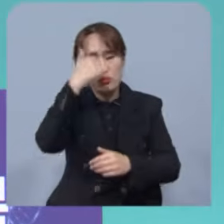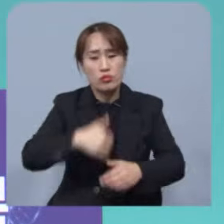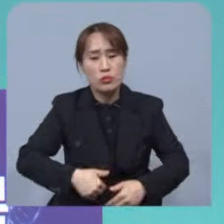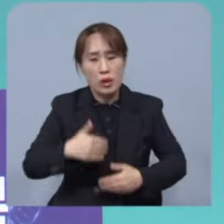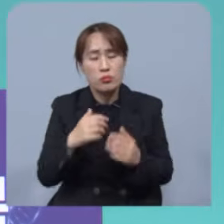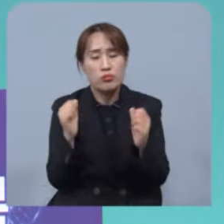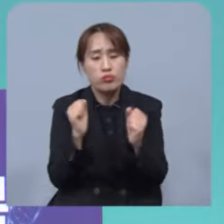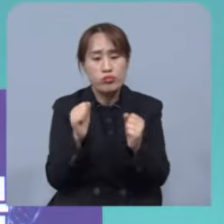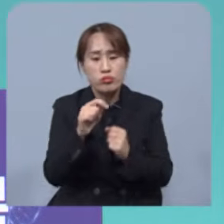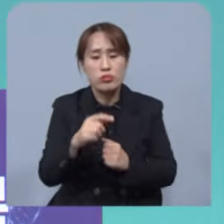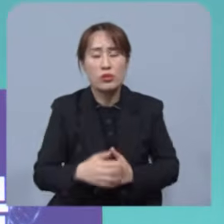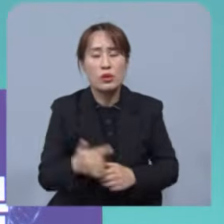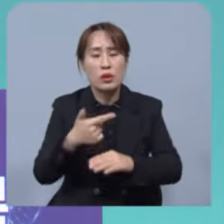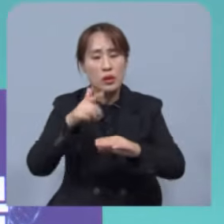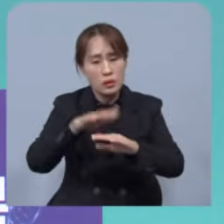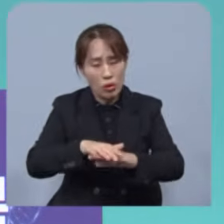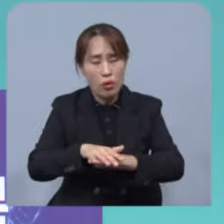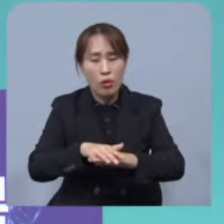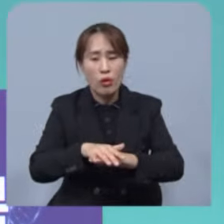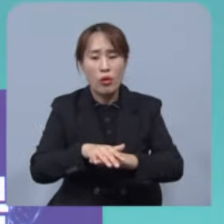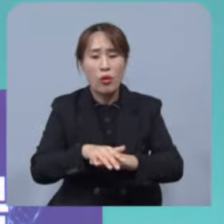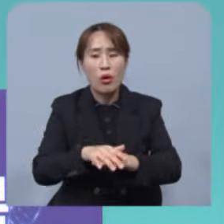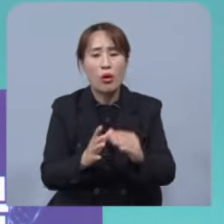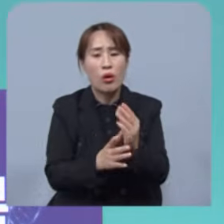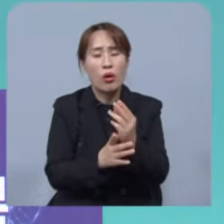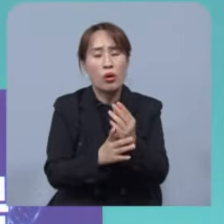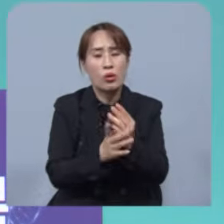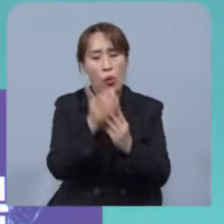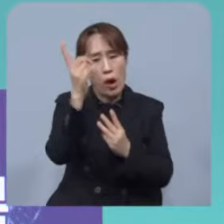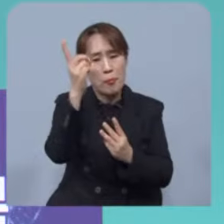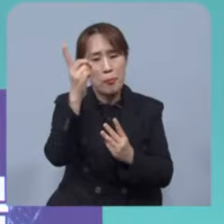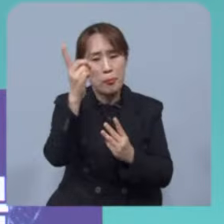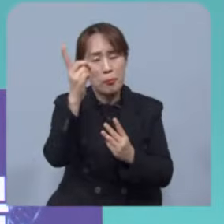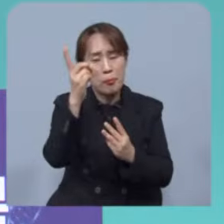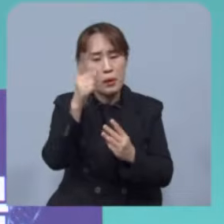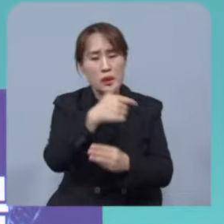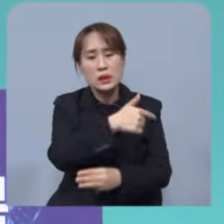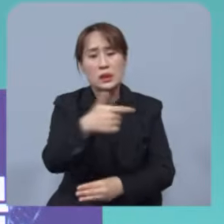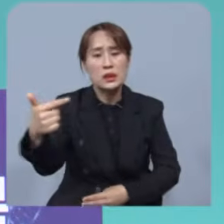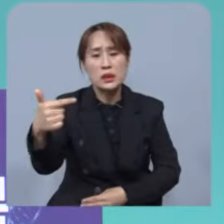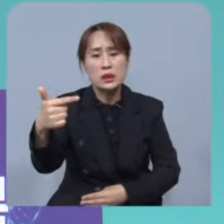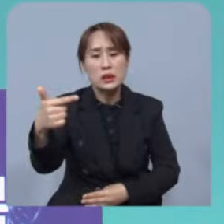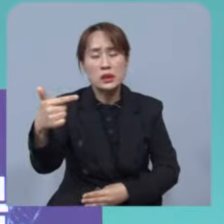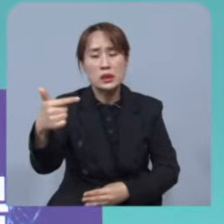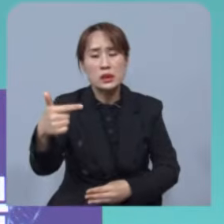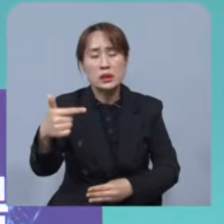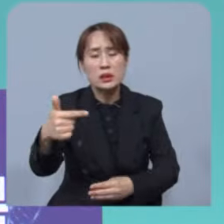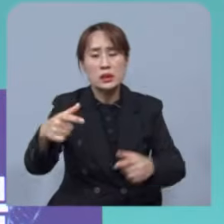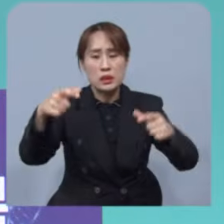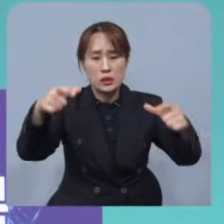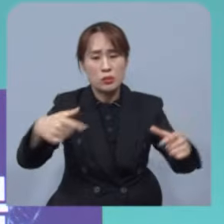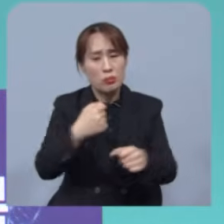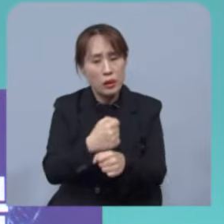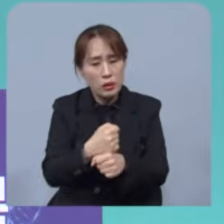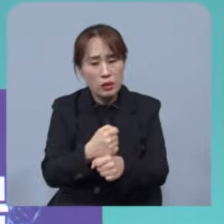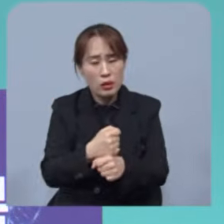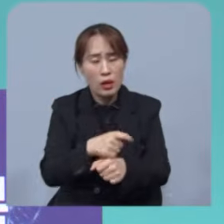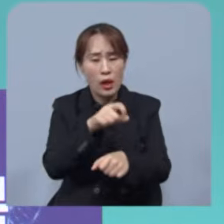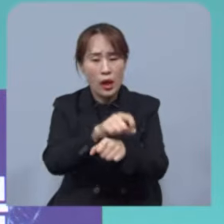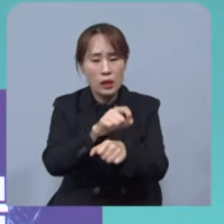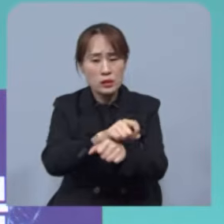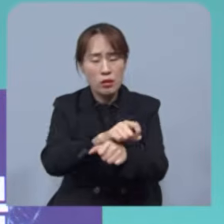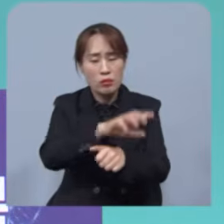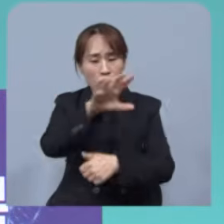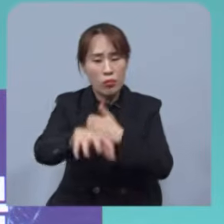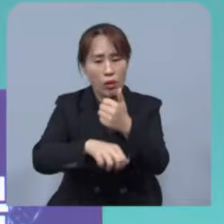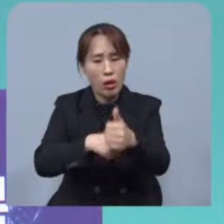충남북 대전까지 통합해서 하나의 거대한 정제권 행정 체계를 만들어